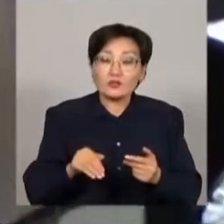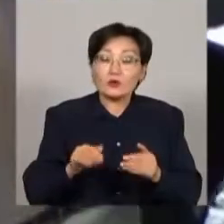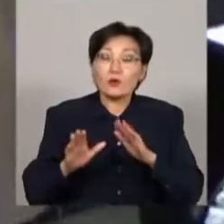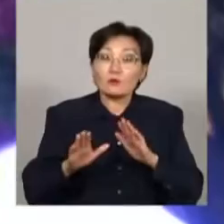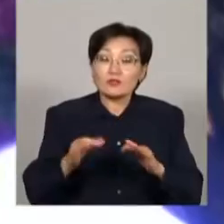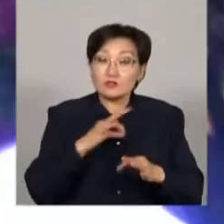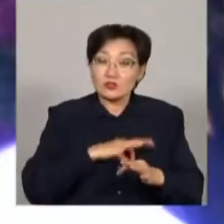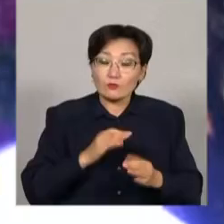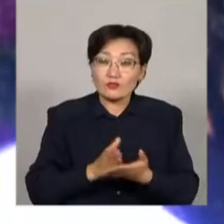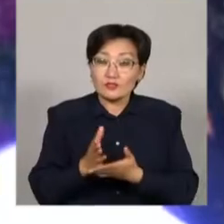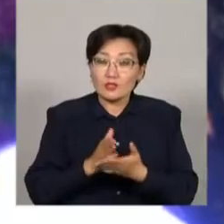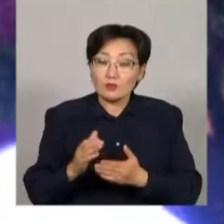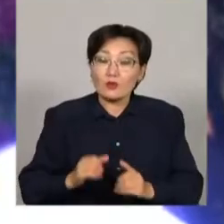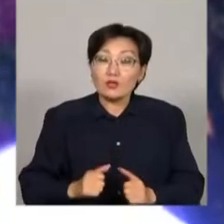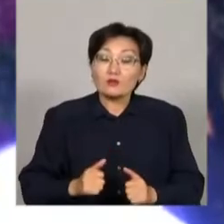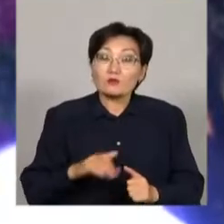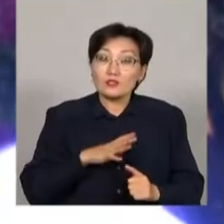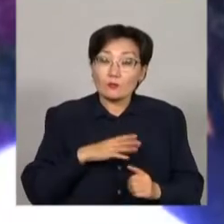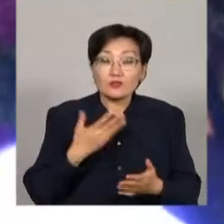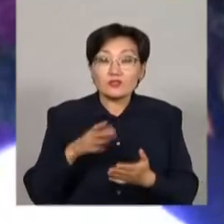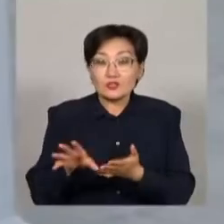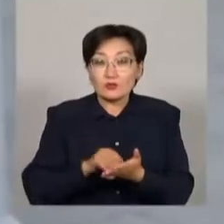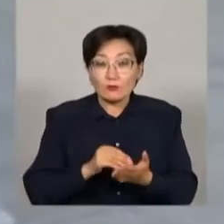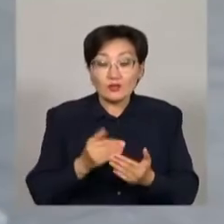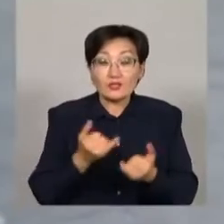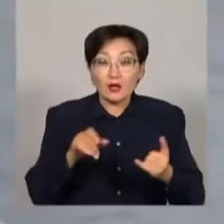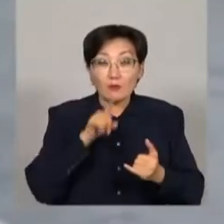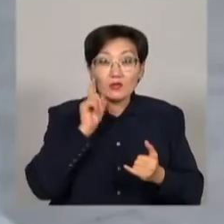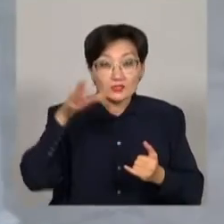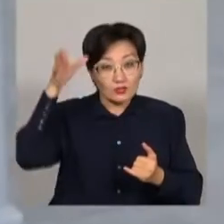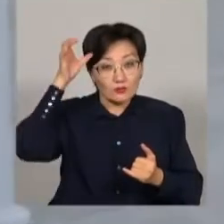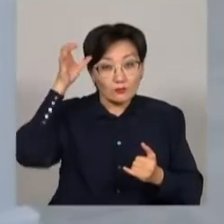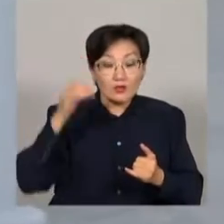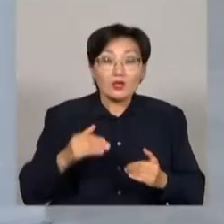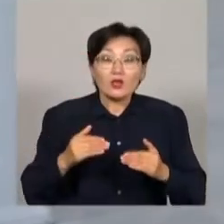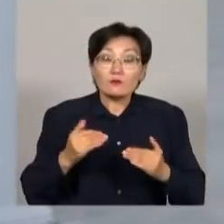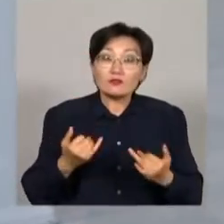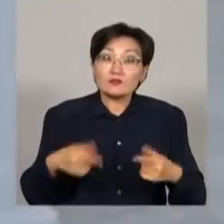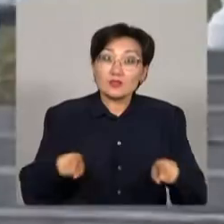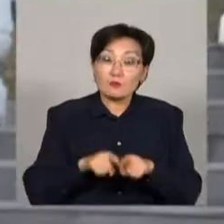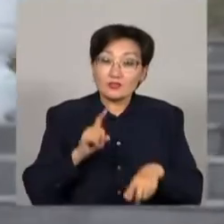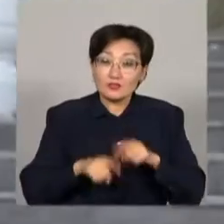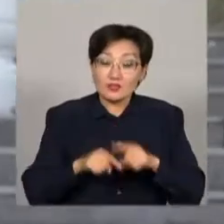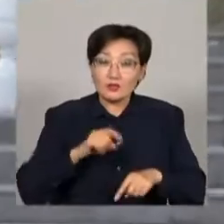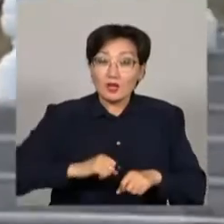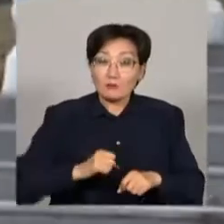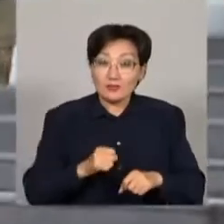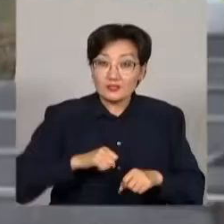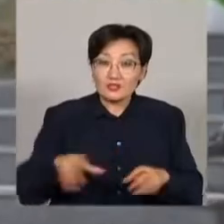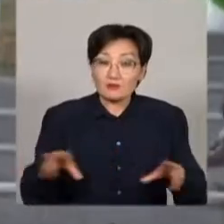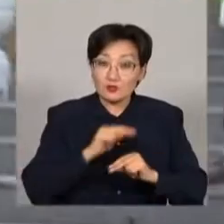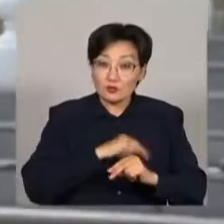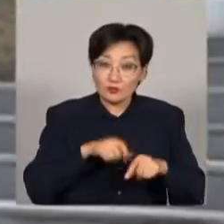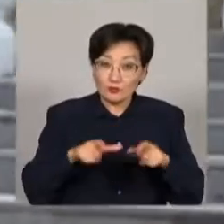Зайберт пользовался заслуженным авторитетом, был примером для молодых ученых. Проститься с ним сегодня пришли родные, близкие, друзья и